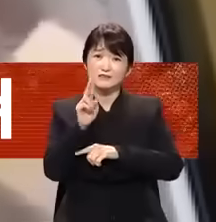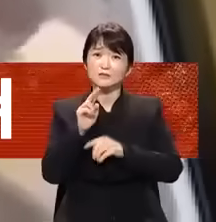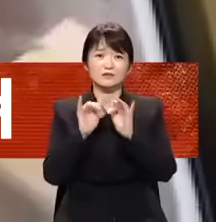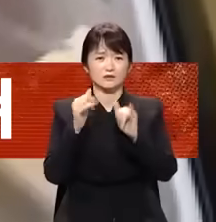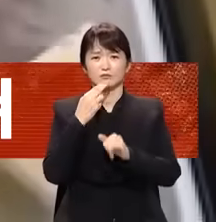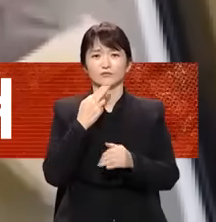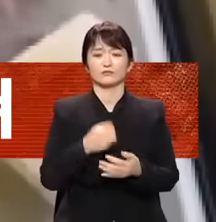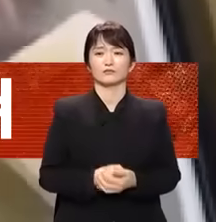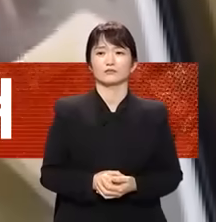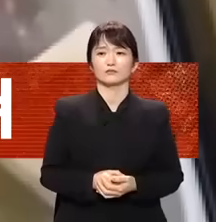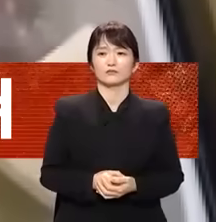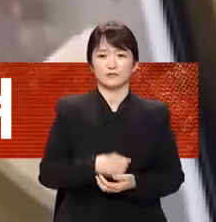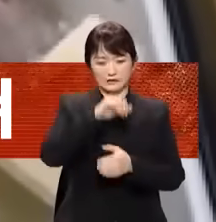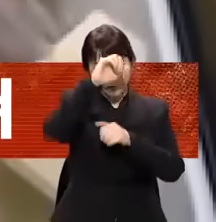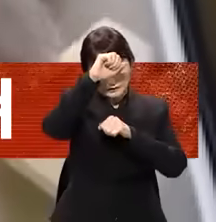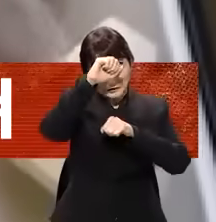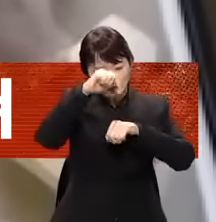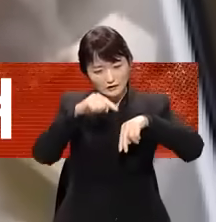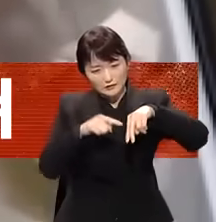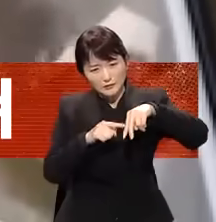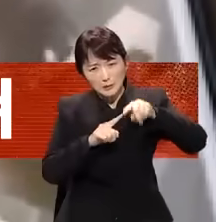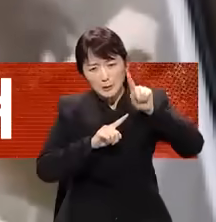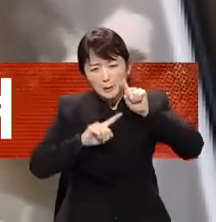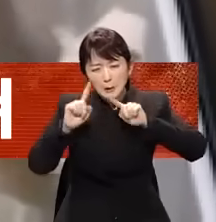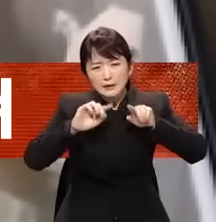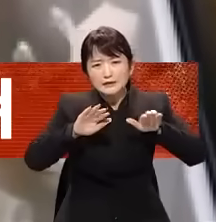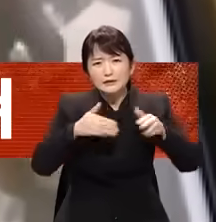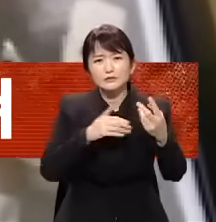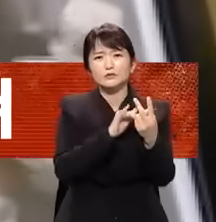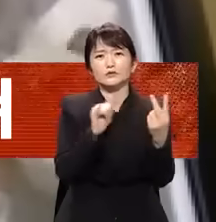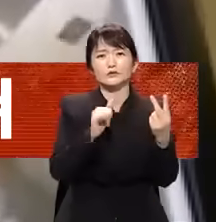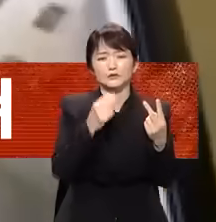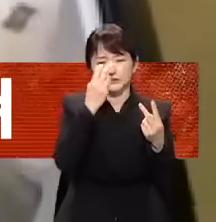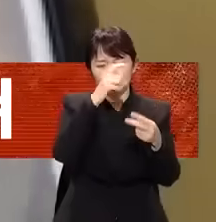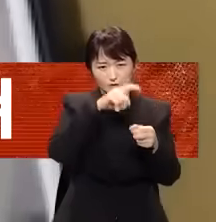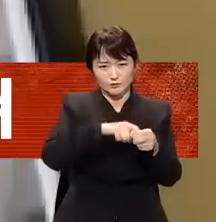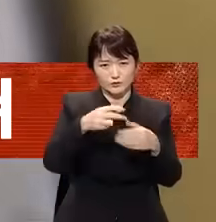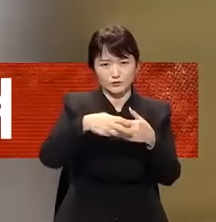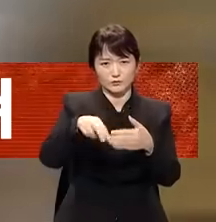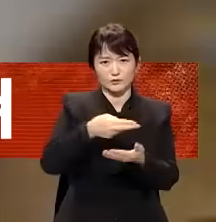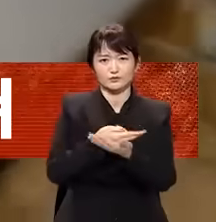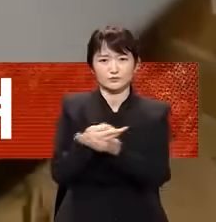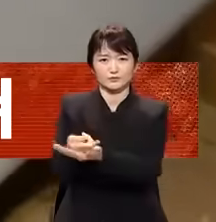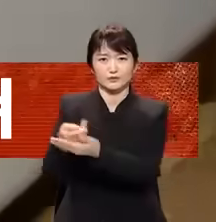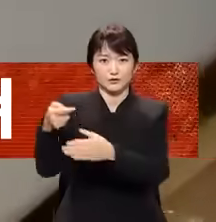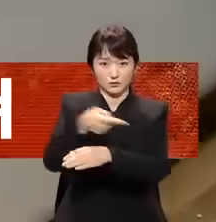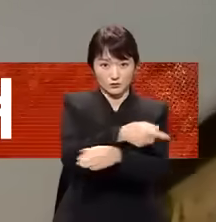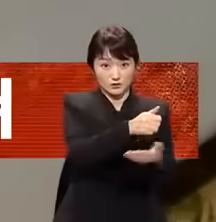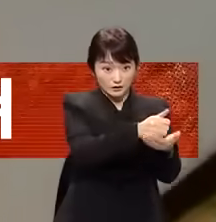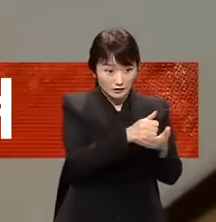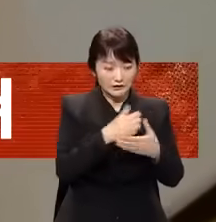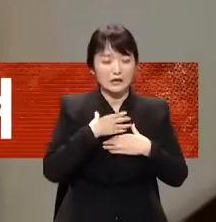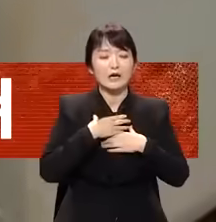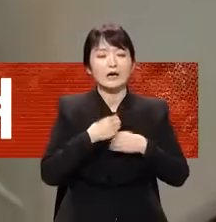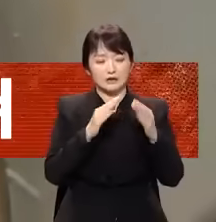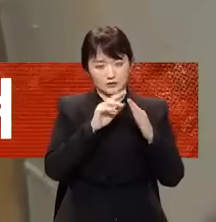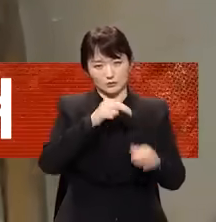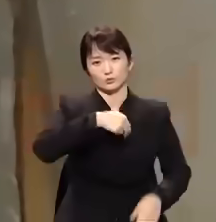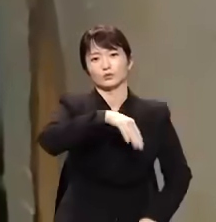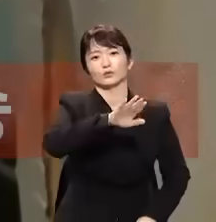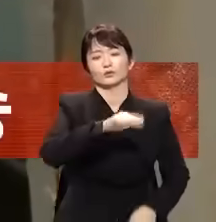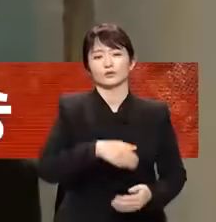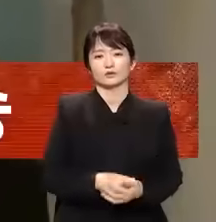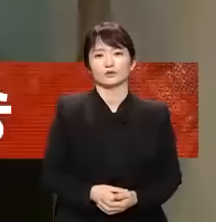합니다 다리에 가벼운 타박상 입은 손님 두 명이 검사를 위해서 병원으로 이송이 됐고요 나머지 손님들은 모두 무사히 집으로